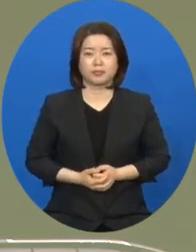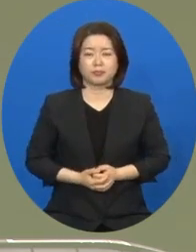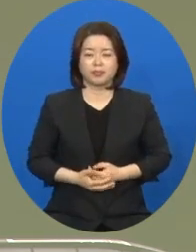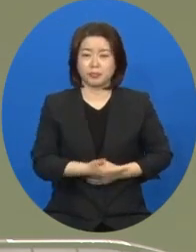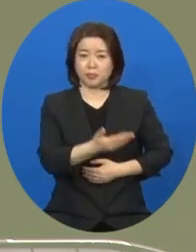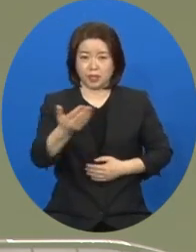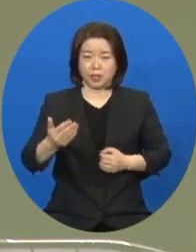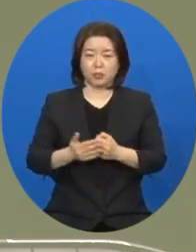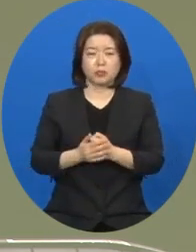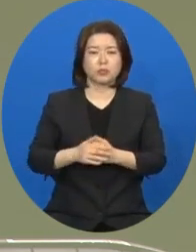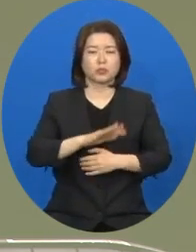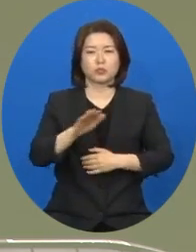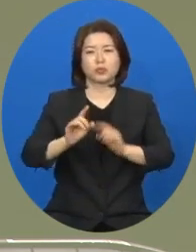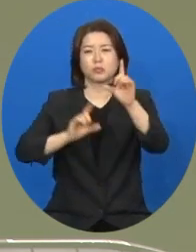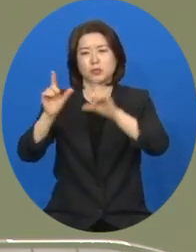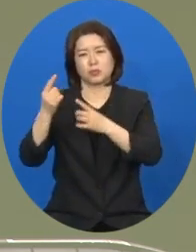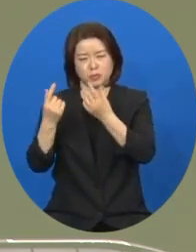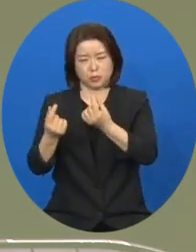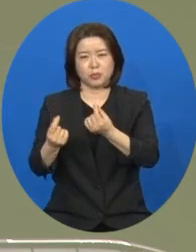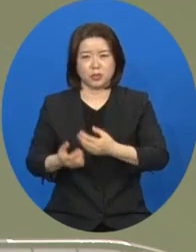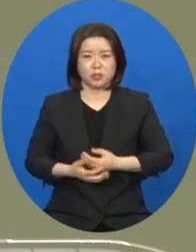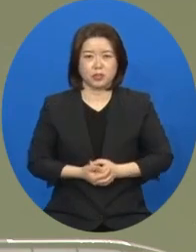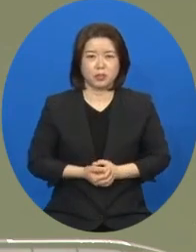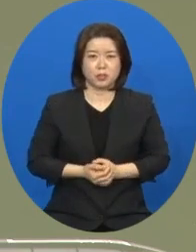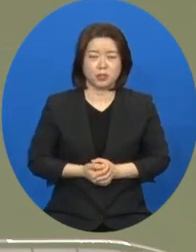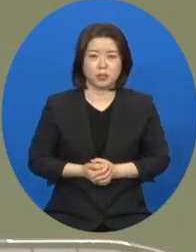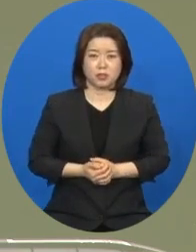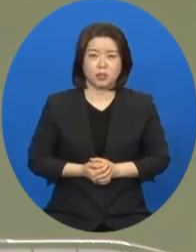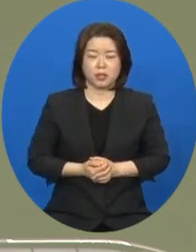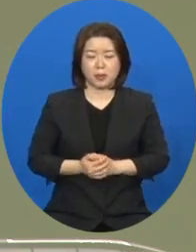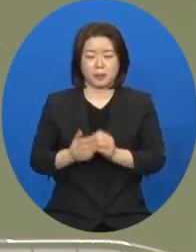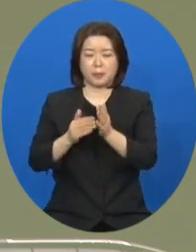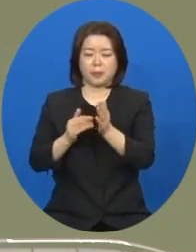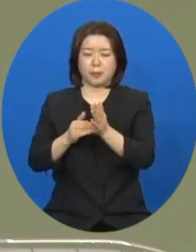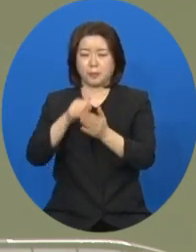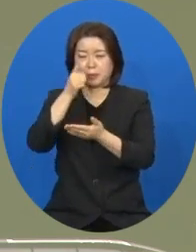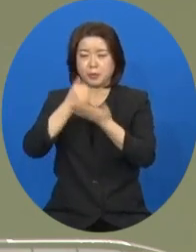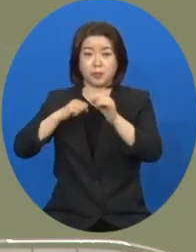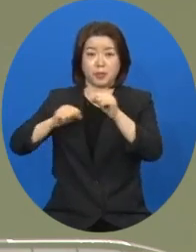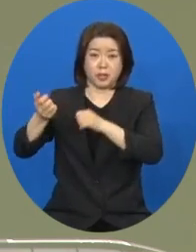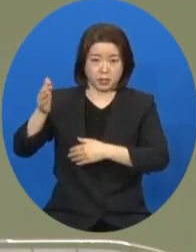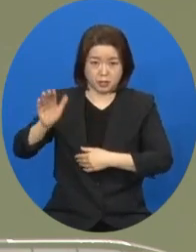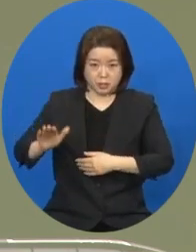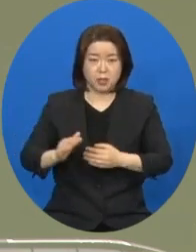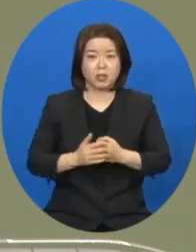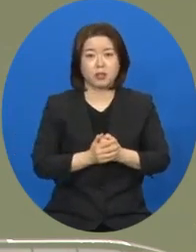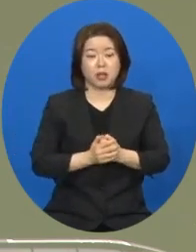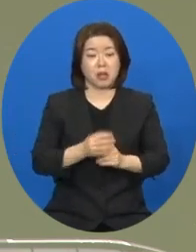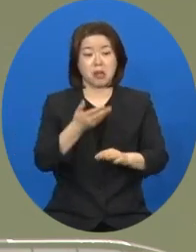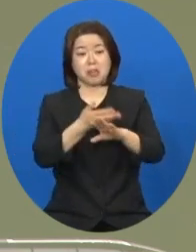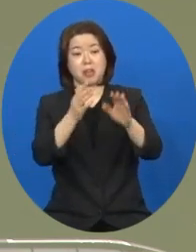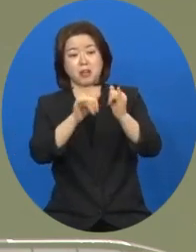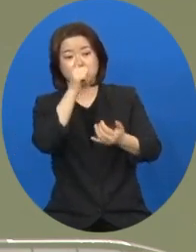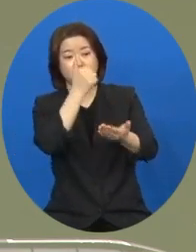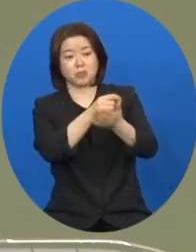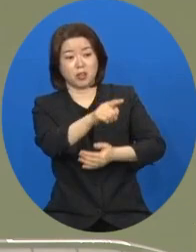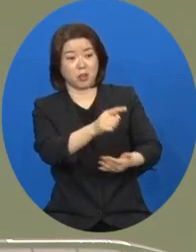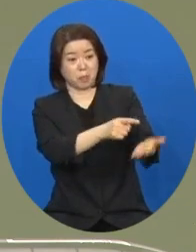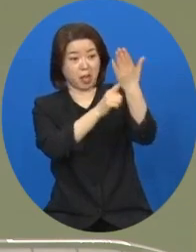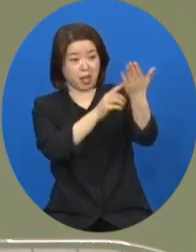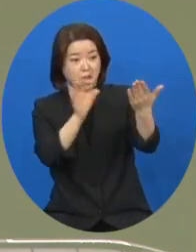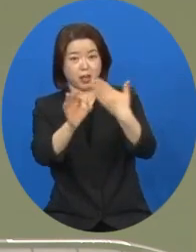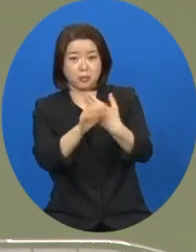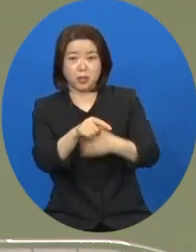여러분, 우리도 똑같아요. 은근히 은밀하게 죄짓고 살면서도 다른 사람 죄지은 거